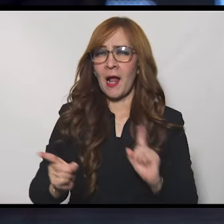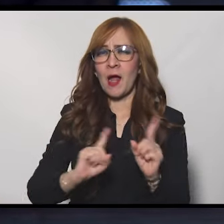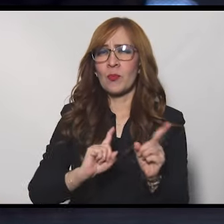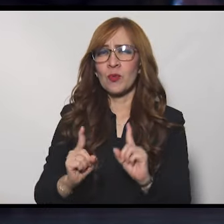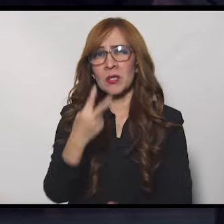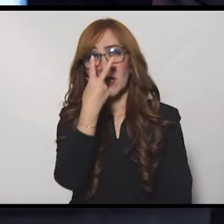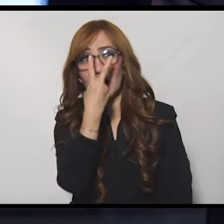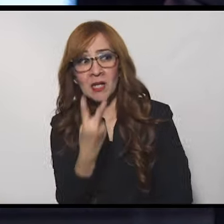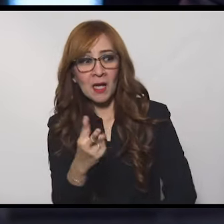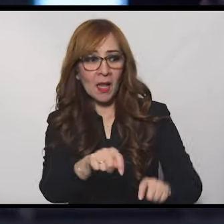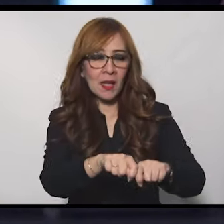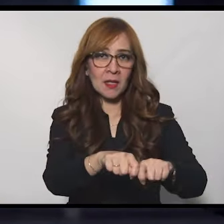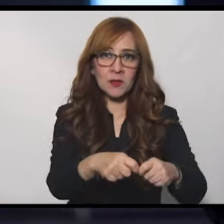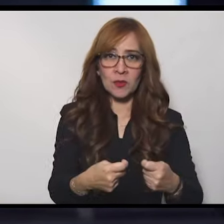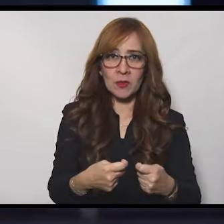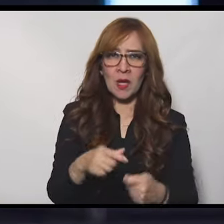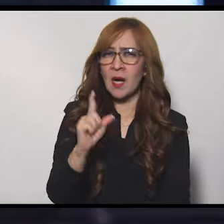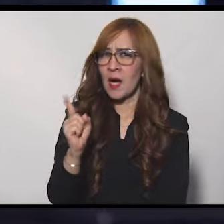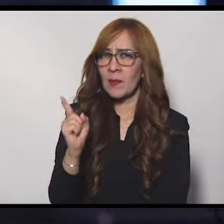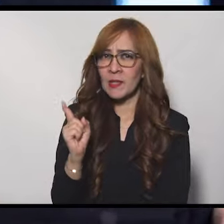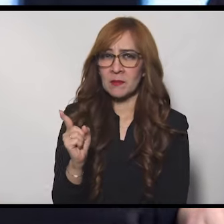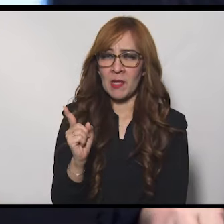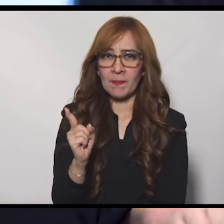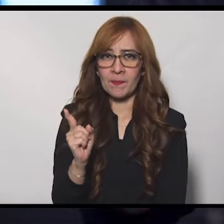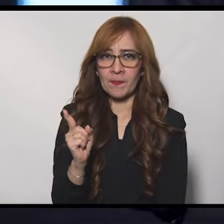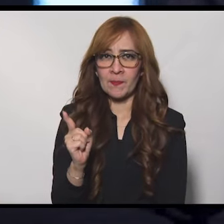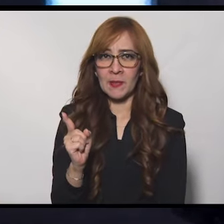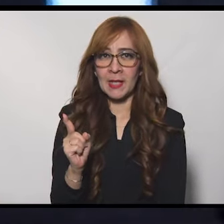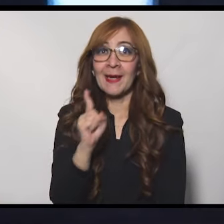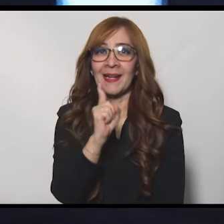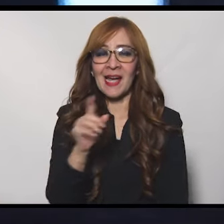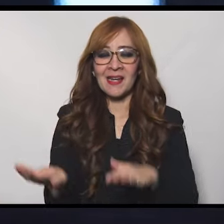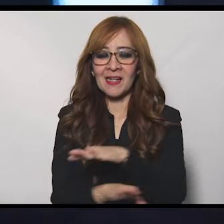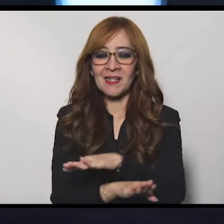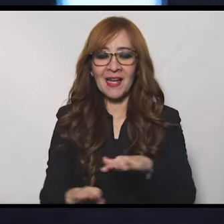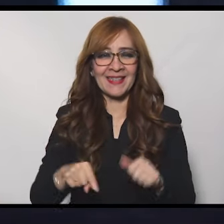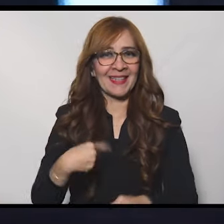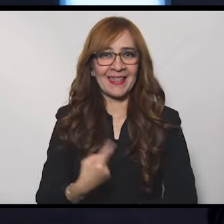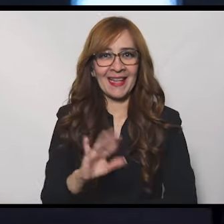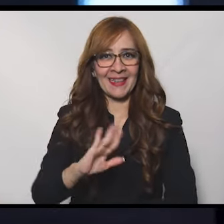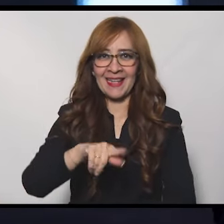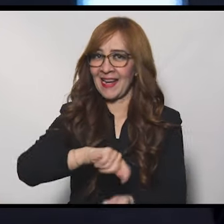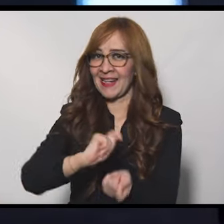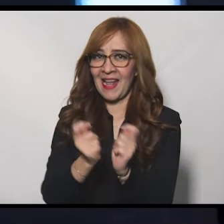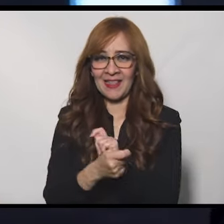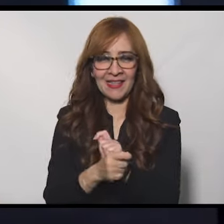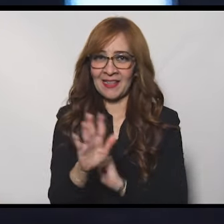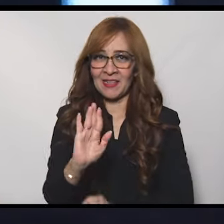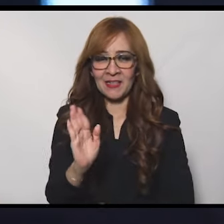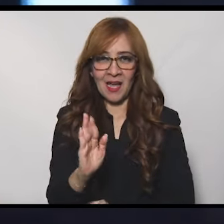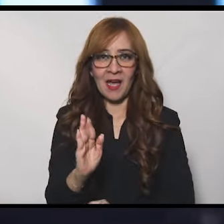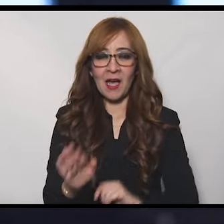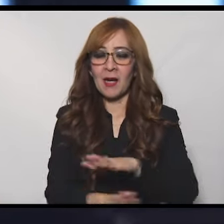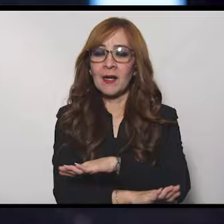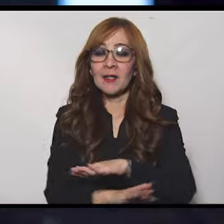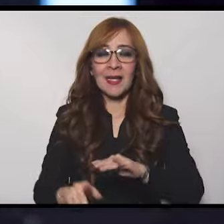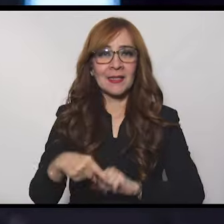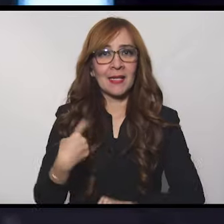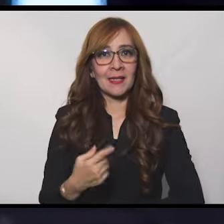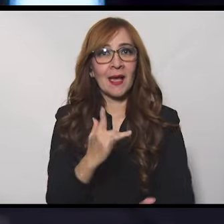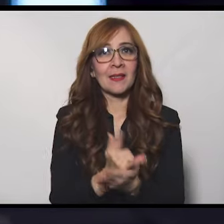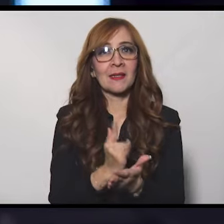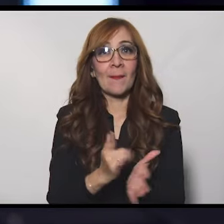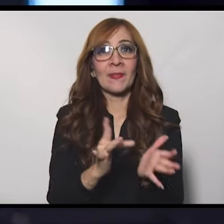kelihatan hancur. Kenapa? Karena fondasi kita gak ganti Bapak Ibu. Fondasi kita itu tetap